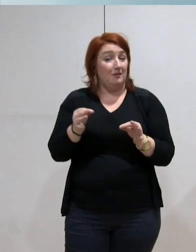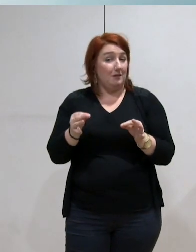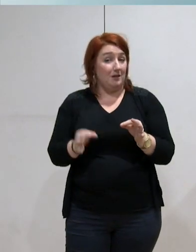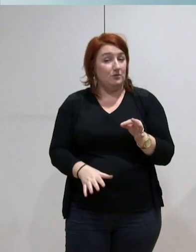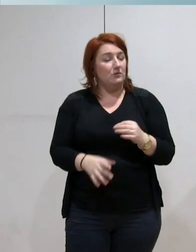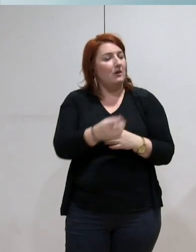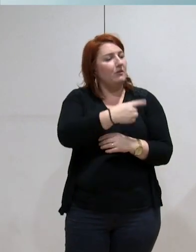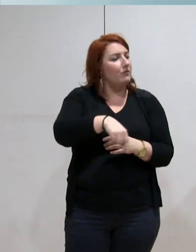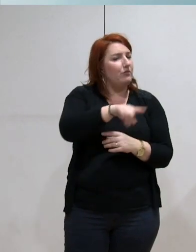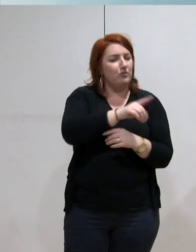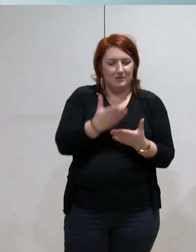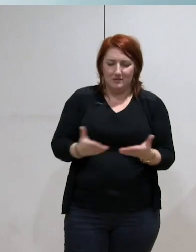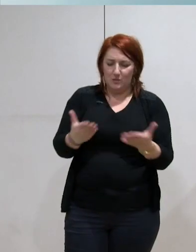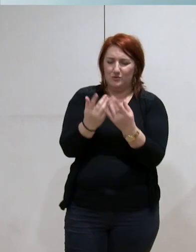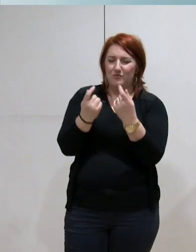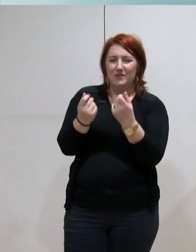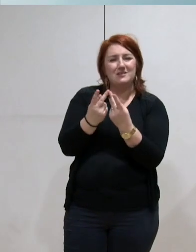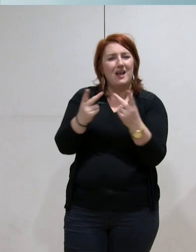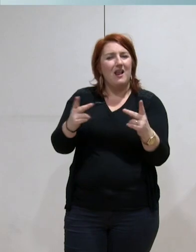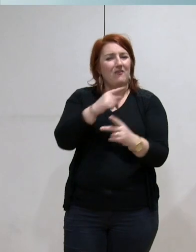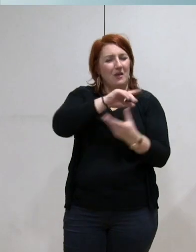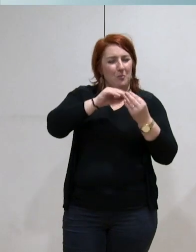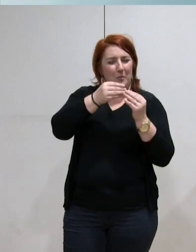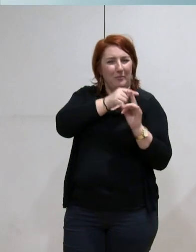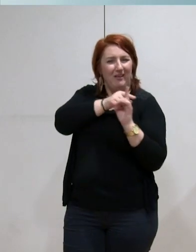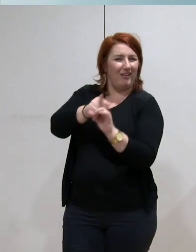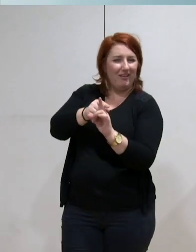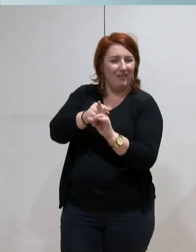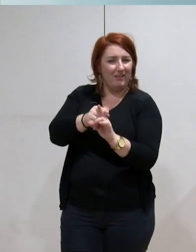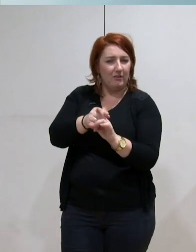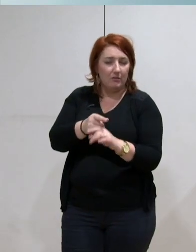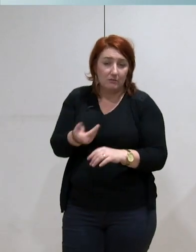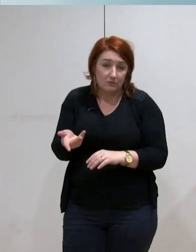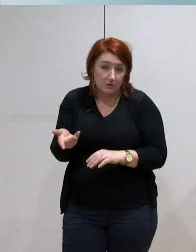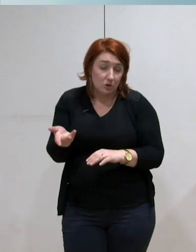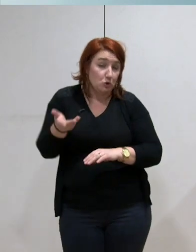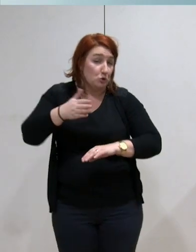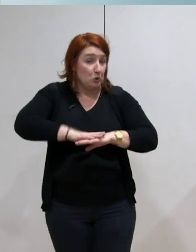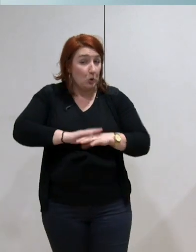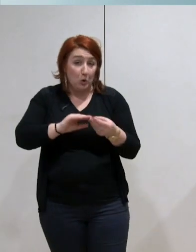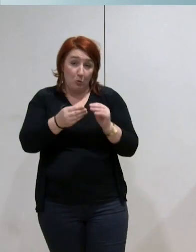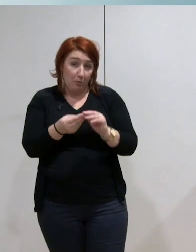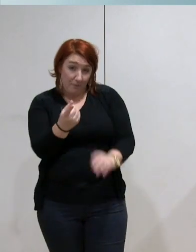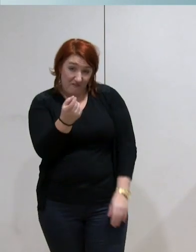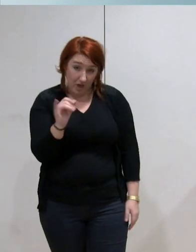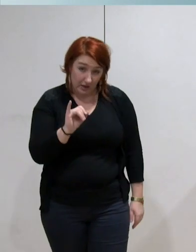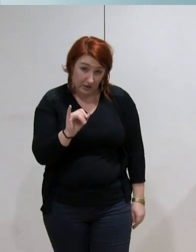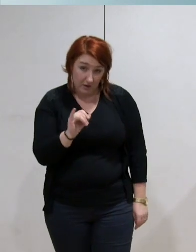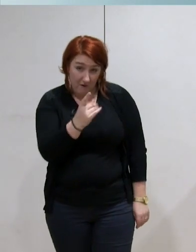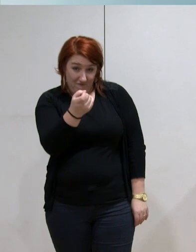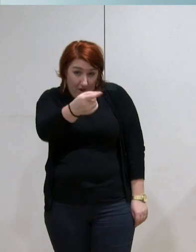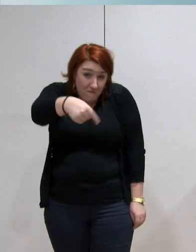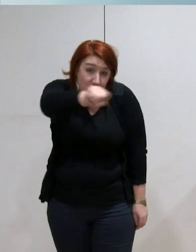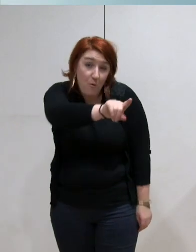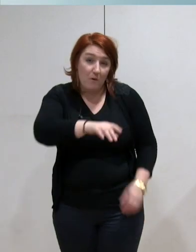situation de la ville et bien ce problème en fait c'est vous c'est vous